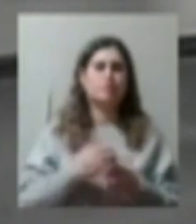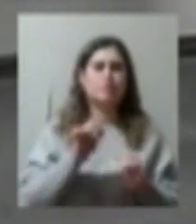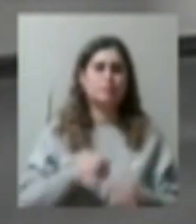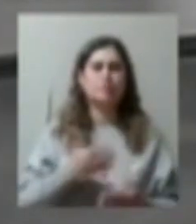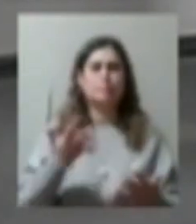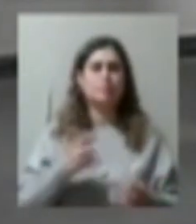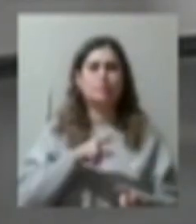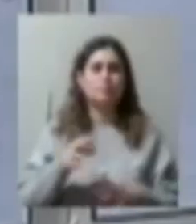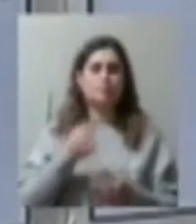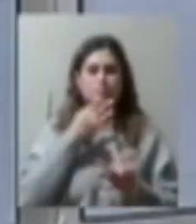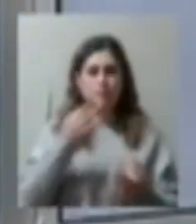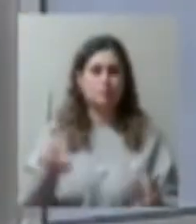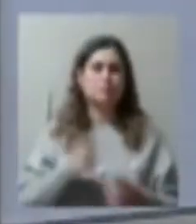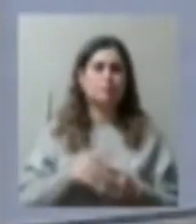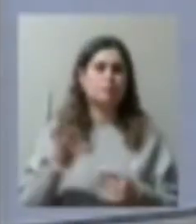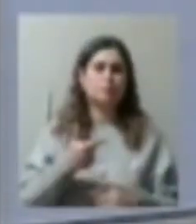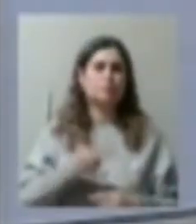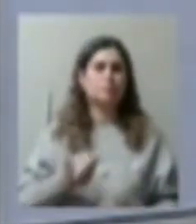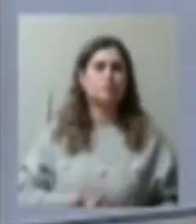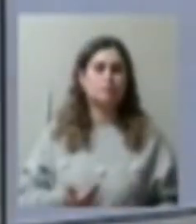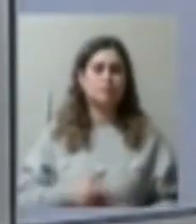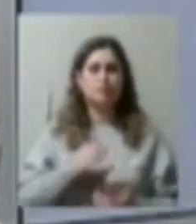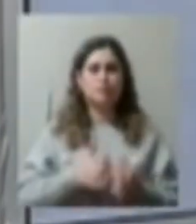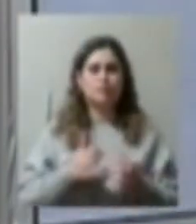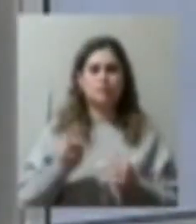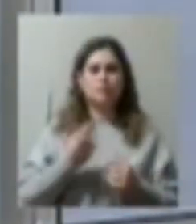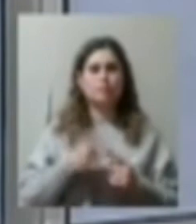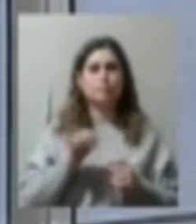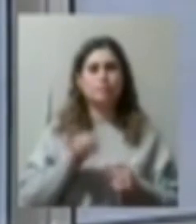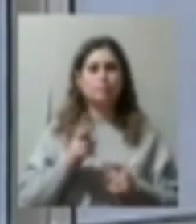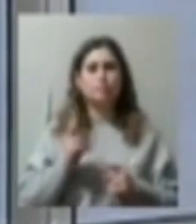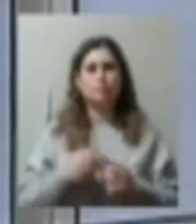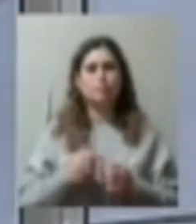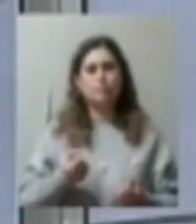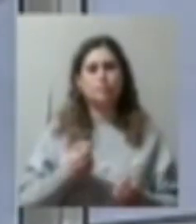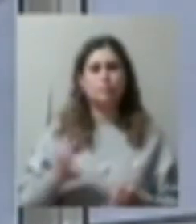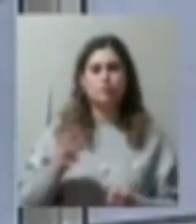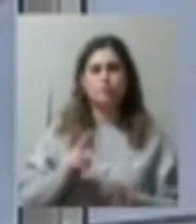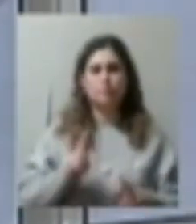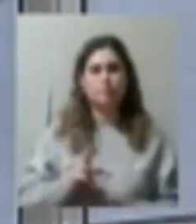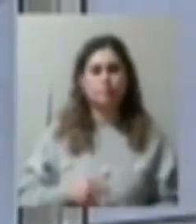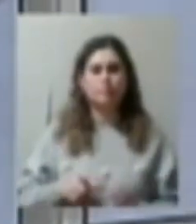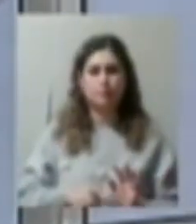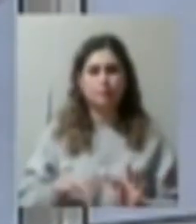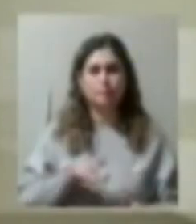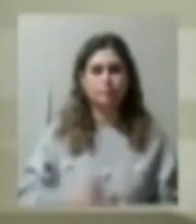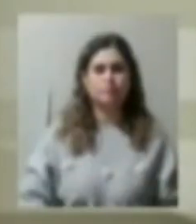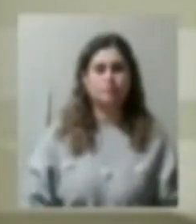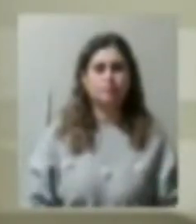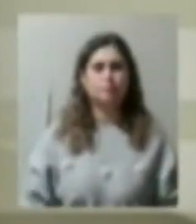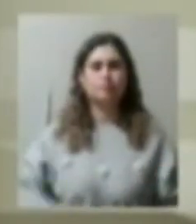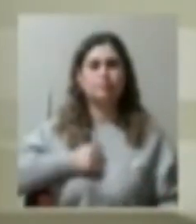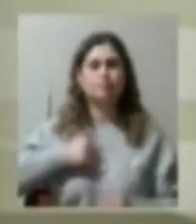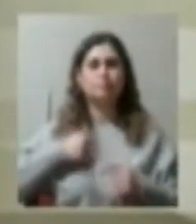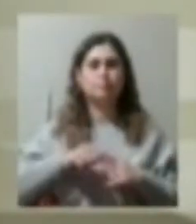до всіх громадян, жителів Херсона та й області, можливо, з меседжем дотримуватись всіх правил дорожнього руху. Саме так і